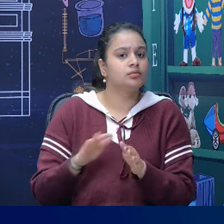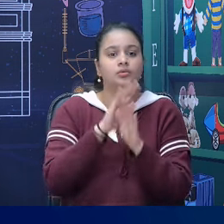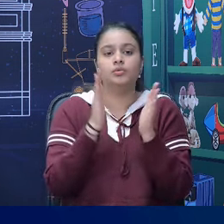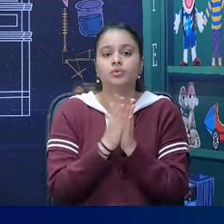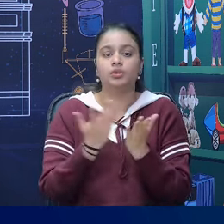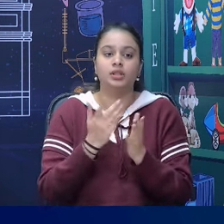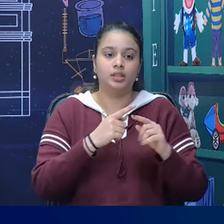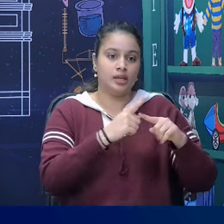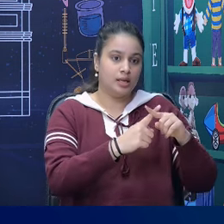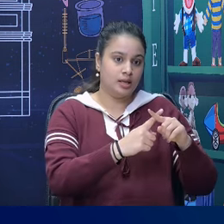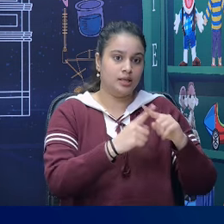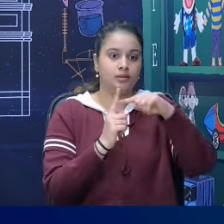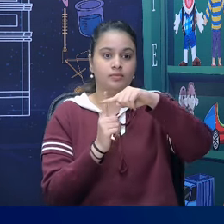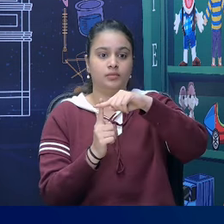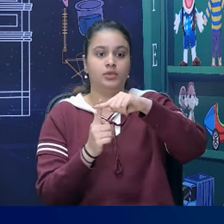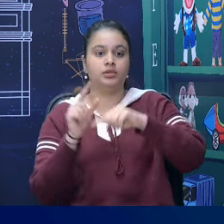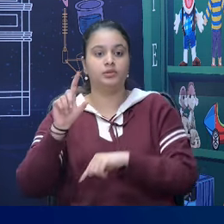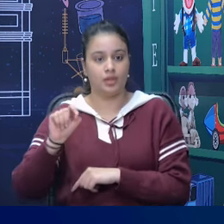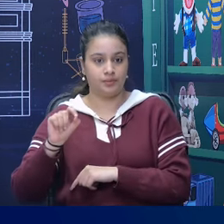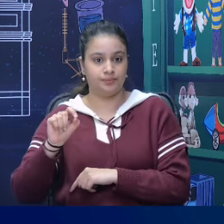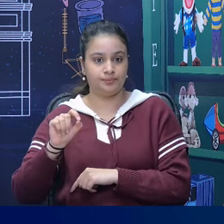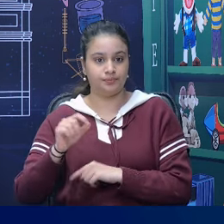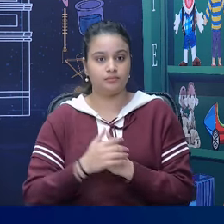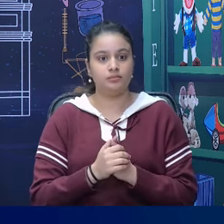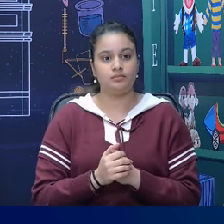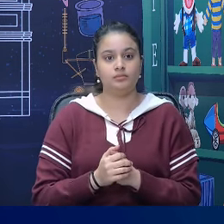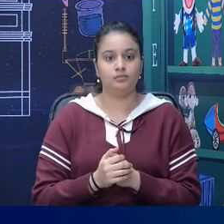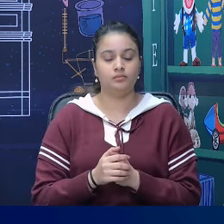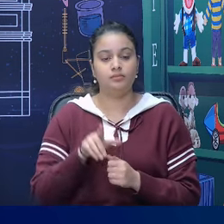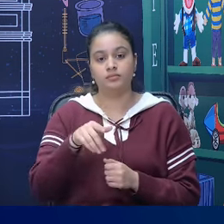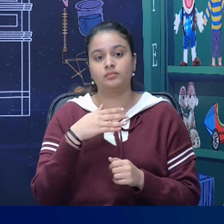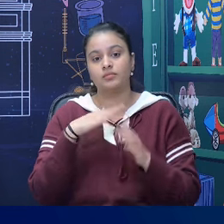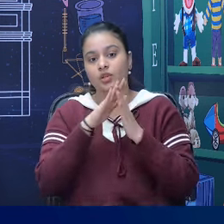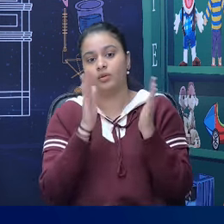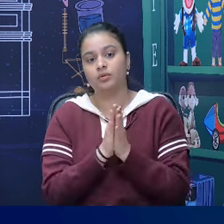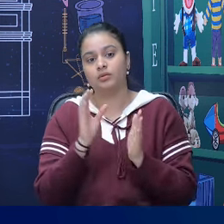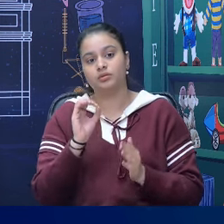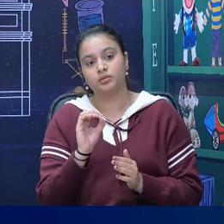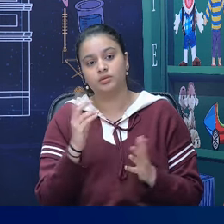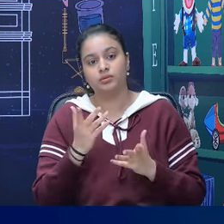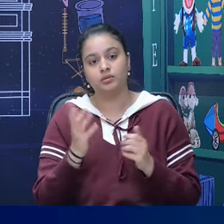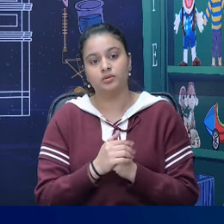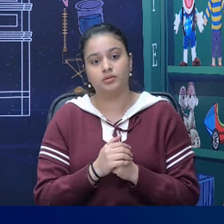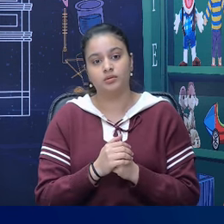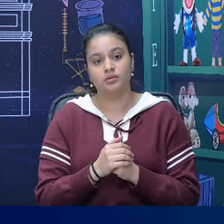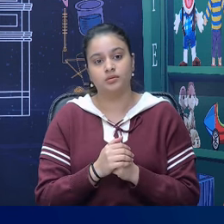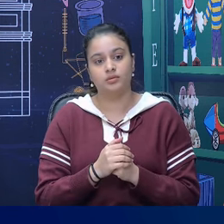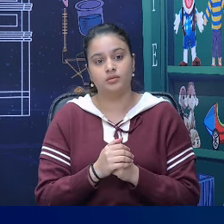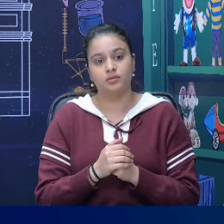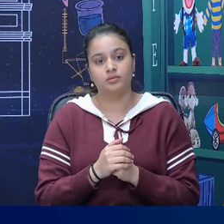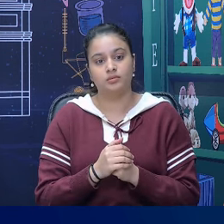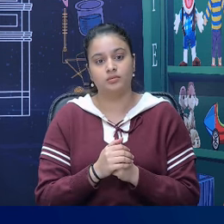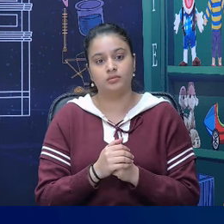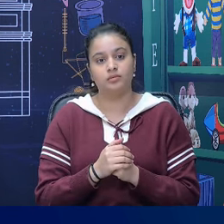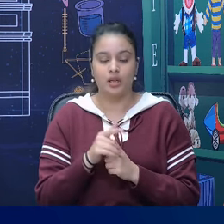x + 10 x + 10 वि 10 जीरो आया बिकी नहीं तो कितना बिके हमारे एट द एंड x 10 अच्छा और अगर हम